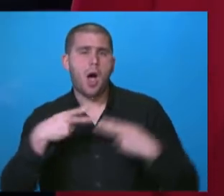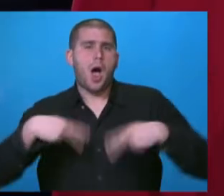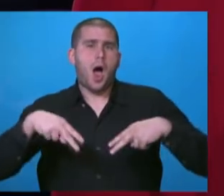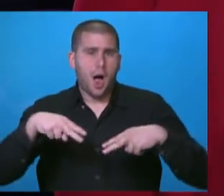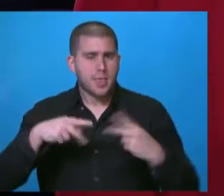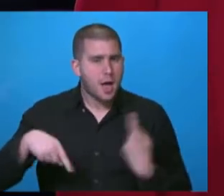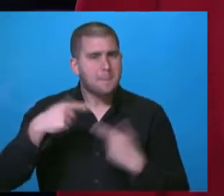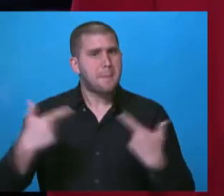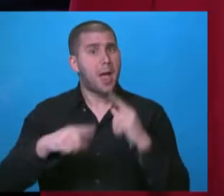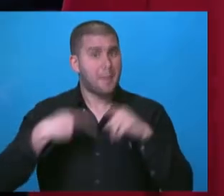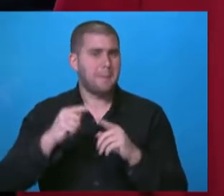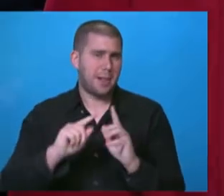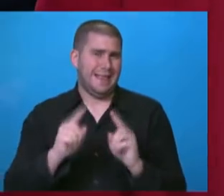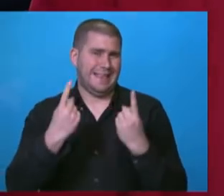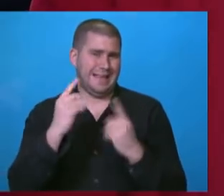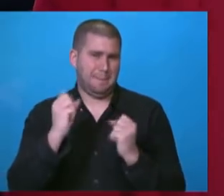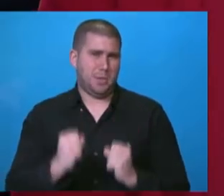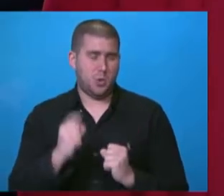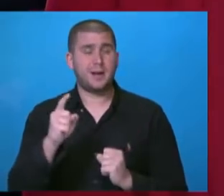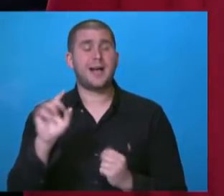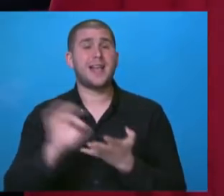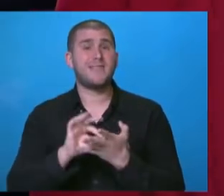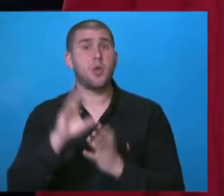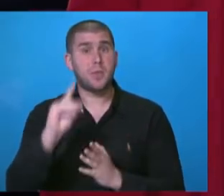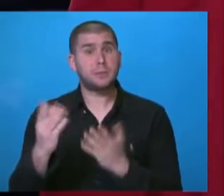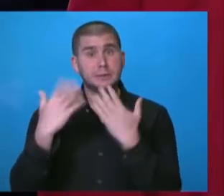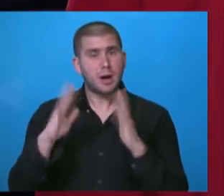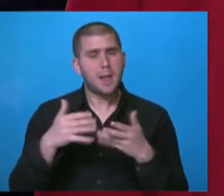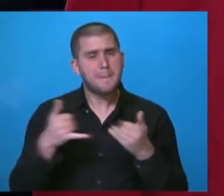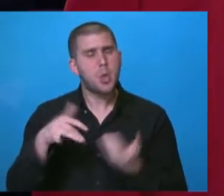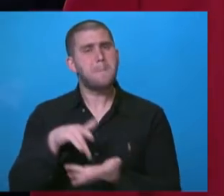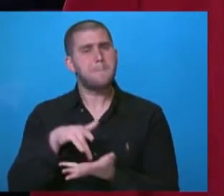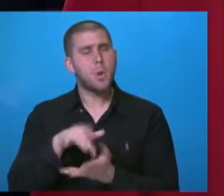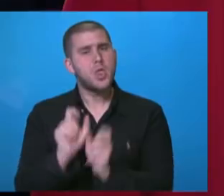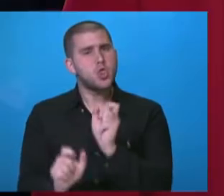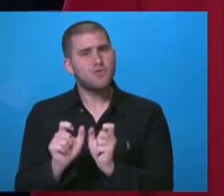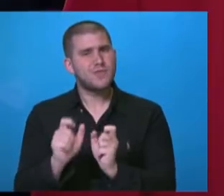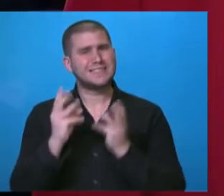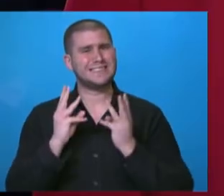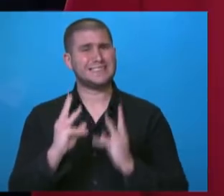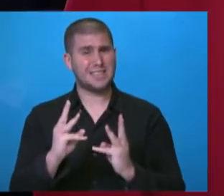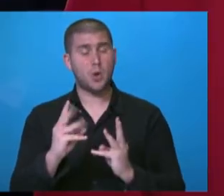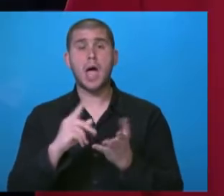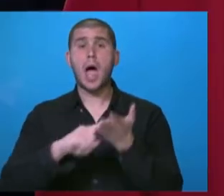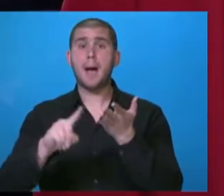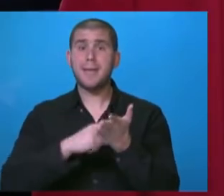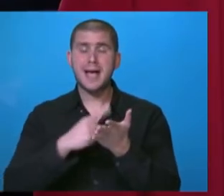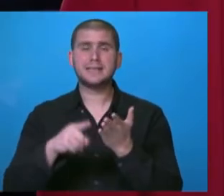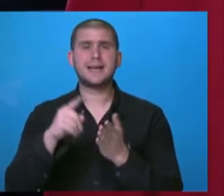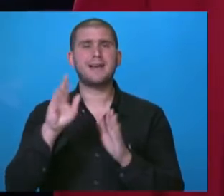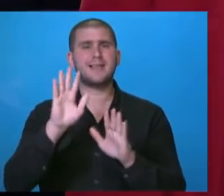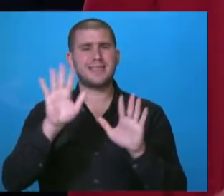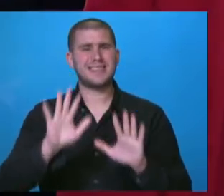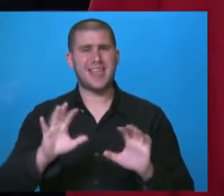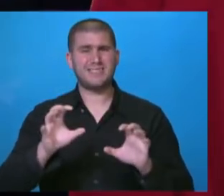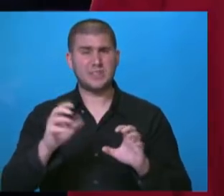הבא, כי הוא יבוא. אז איציק זוארץ, כתבנו בדרום, סיפר לנו על פיתוח מקומי של תושבי סדרות. אפליקציה לטלוויזיות חכמות